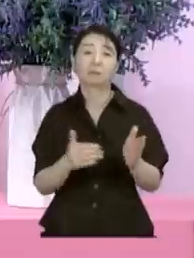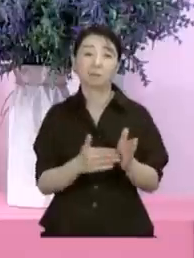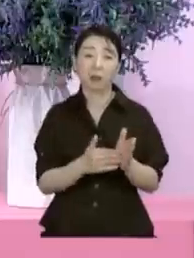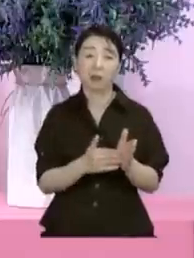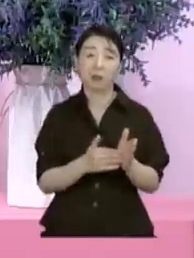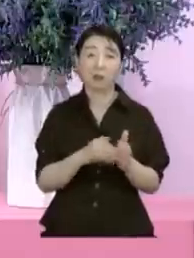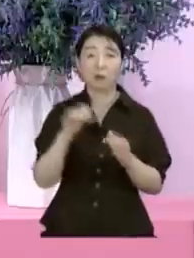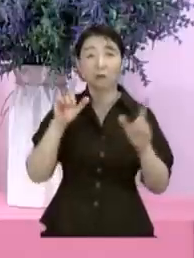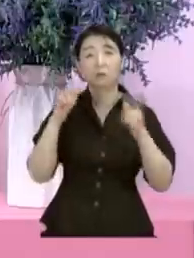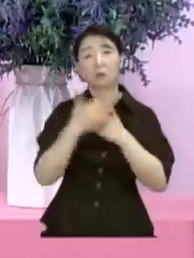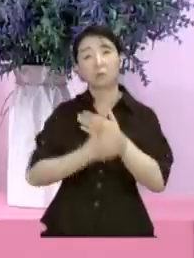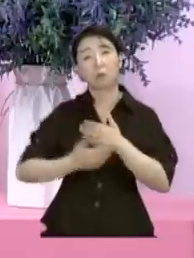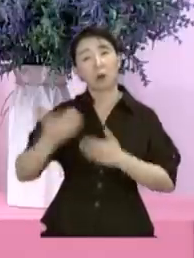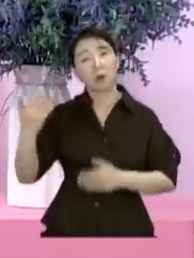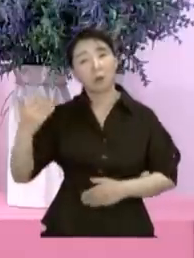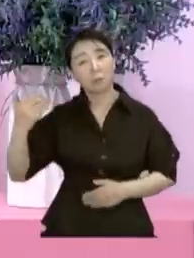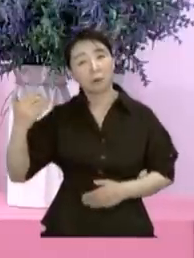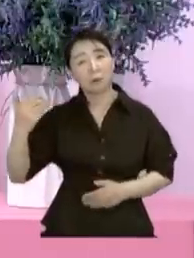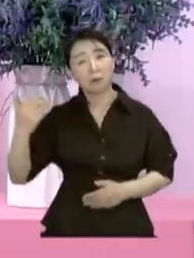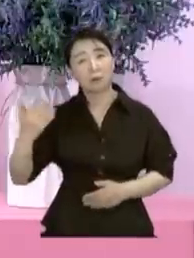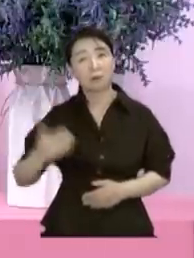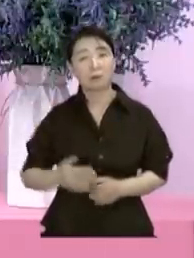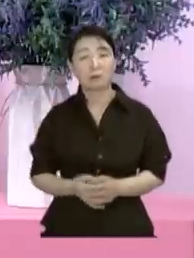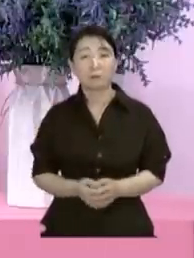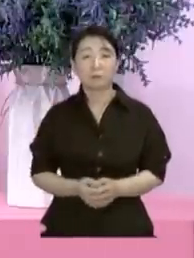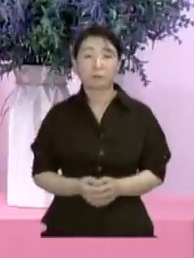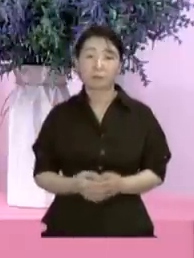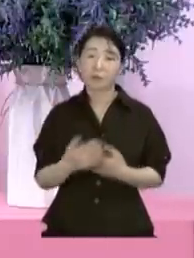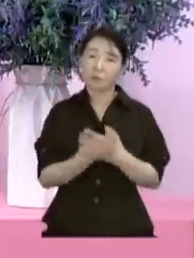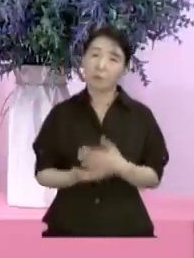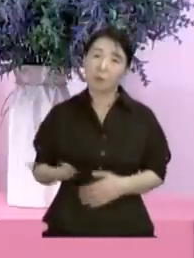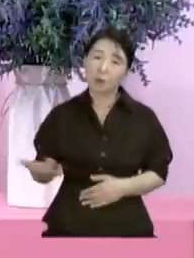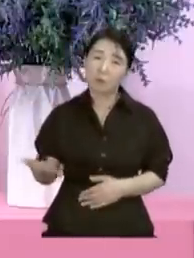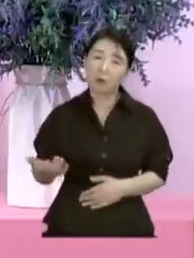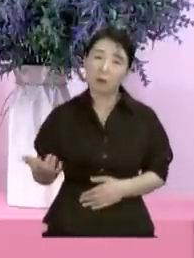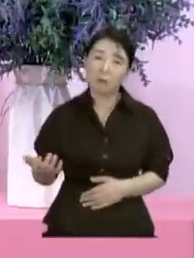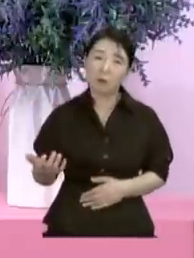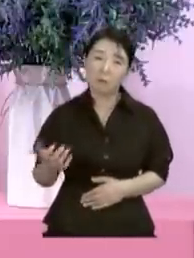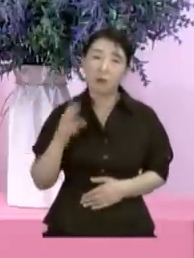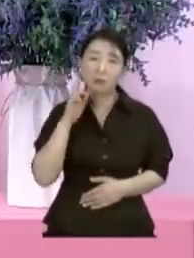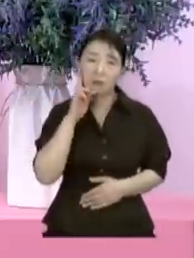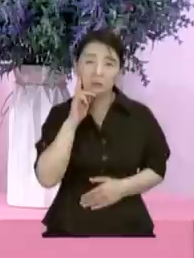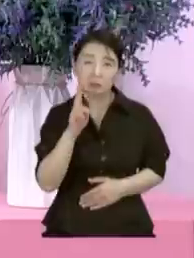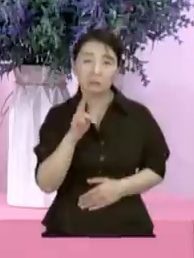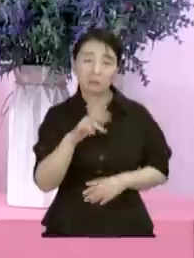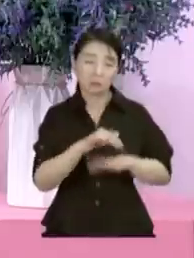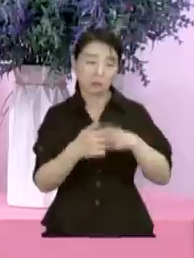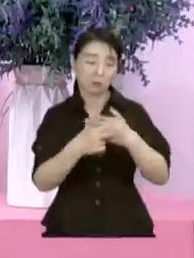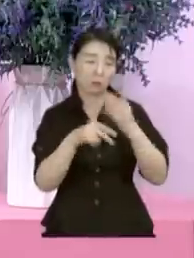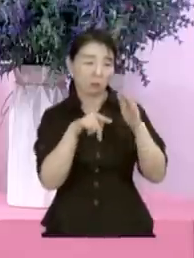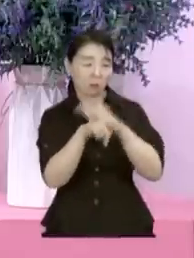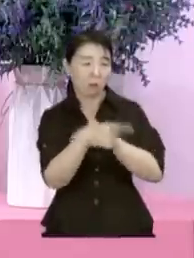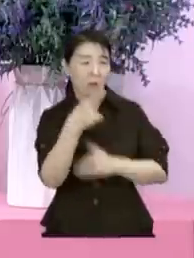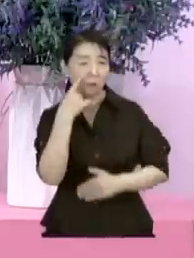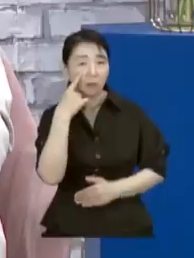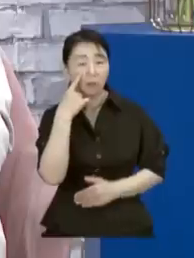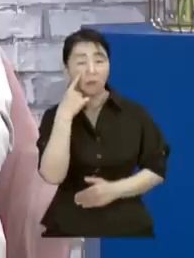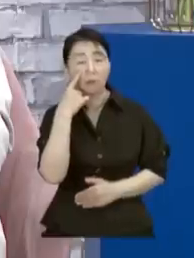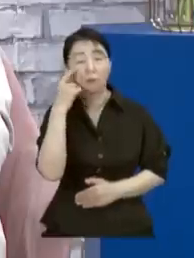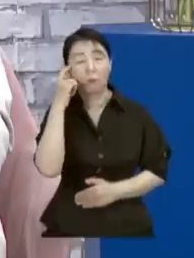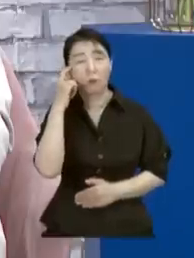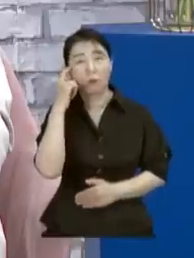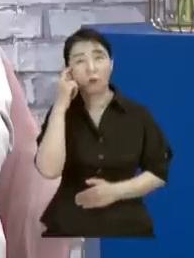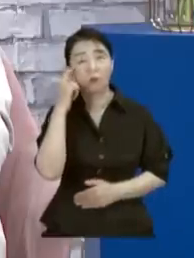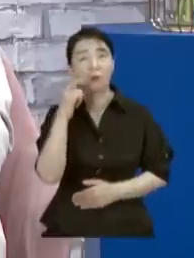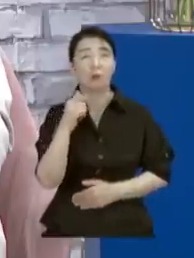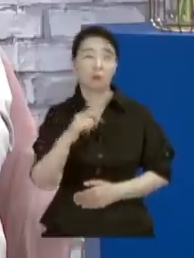열심히 일을 했는데 어느 날 몸이 아픈 거예요. 정말 아픈 상태가 심해져서 병원에 가봤더니 말기암이었어요.